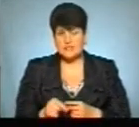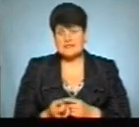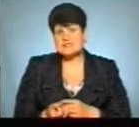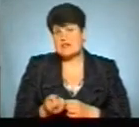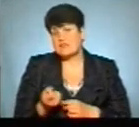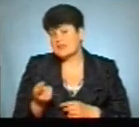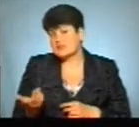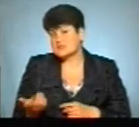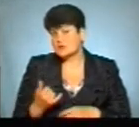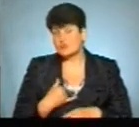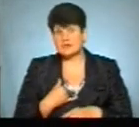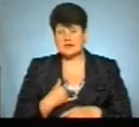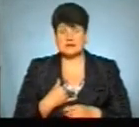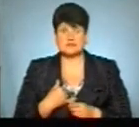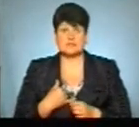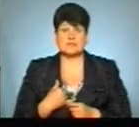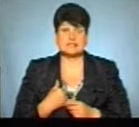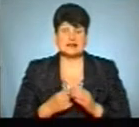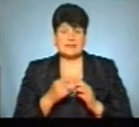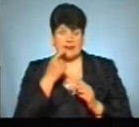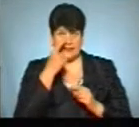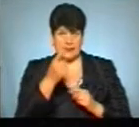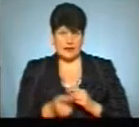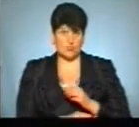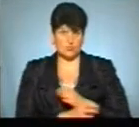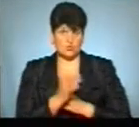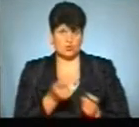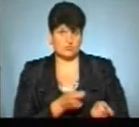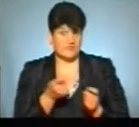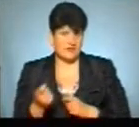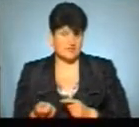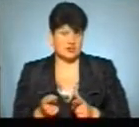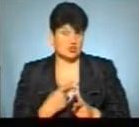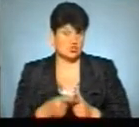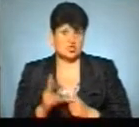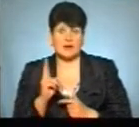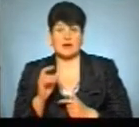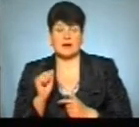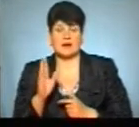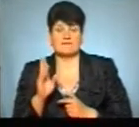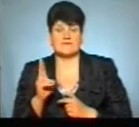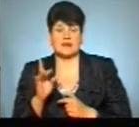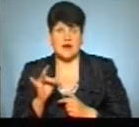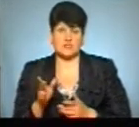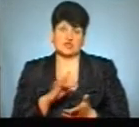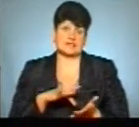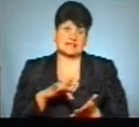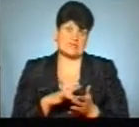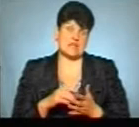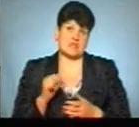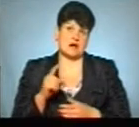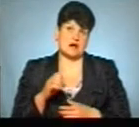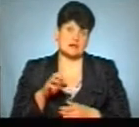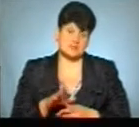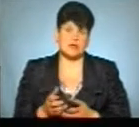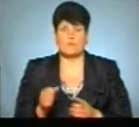з Приамур'я Далекого Сходу, чи то з Кавказу і Центральної Азії, чи то навіть каштанові